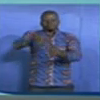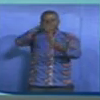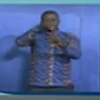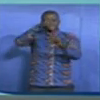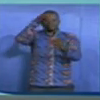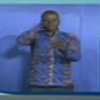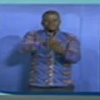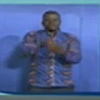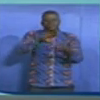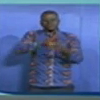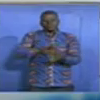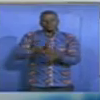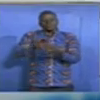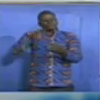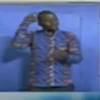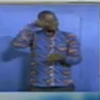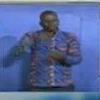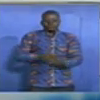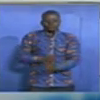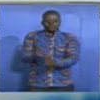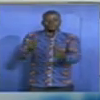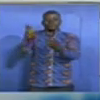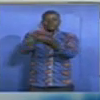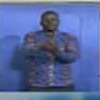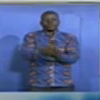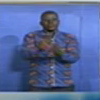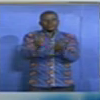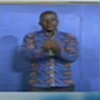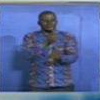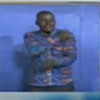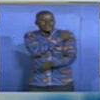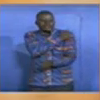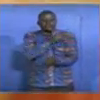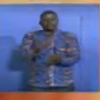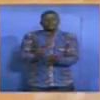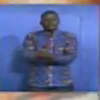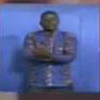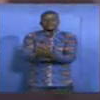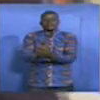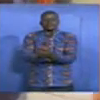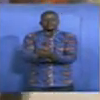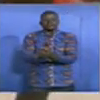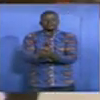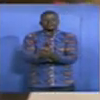coopération bilatérale. On suit le compte-rendu de l'audience avec Alidou Badini et Ruth Bini Ouattara.